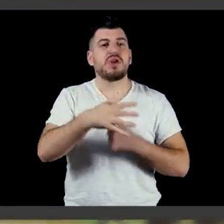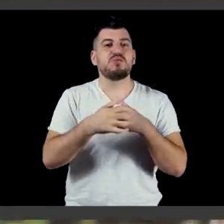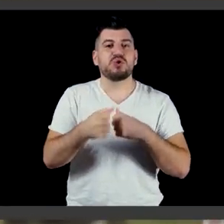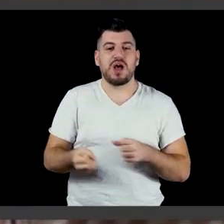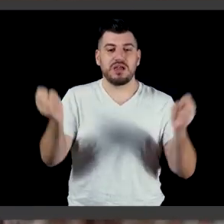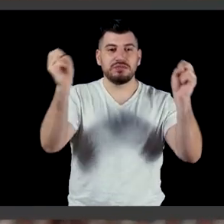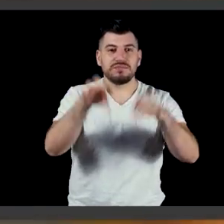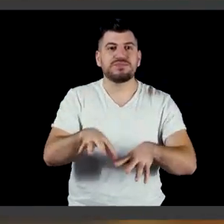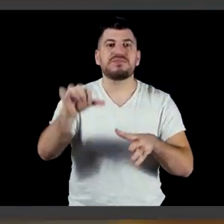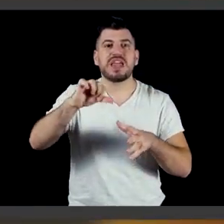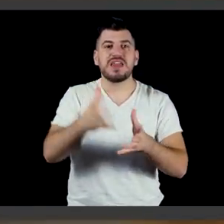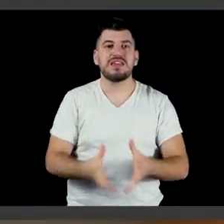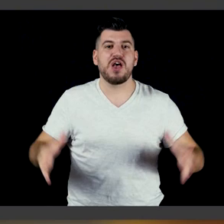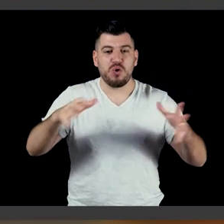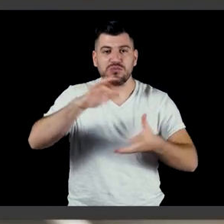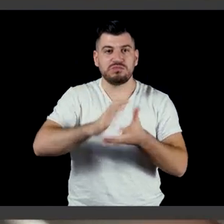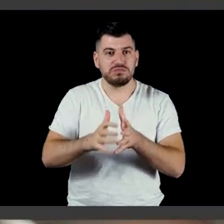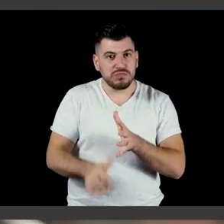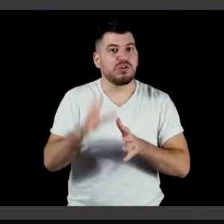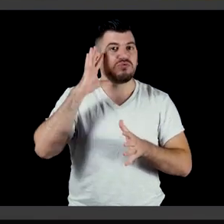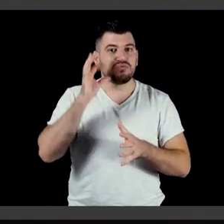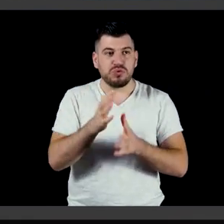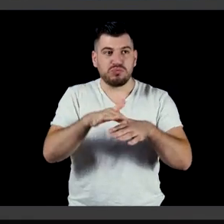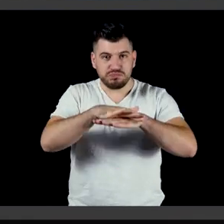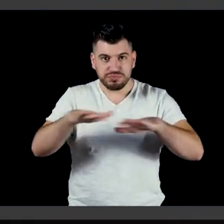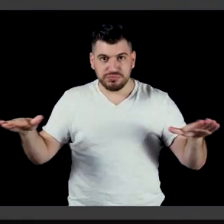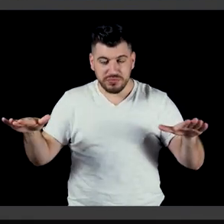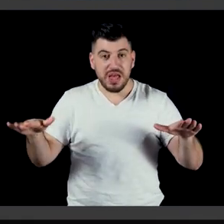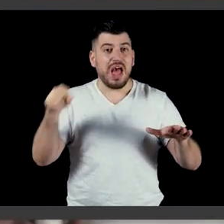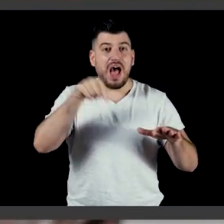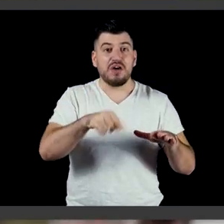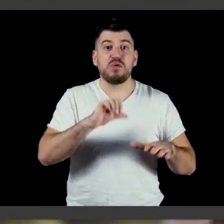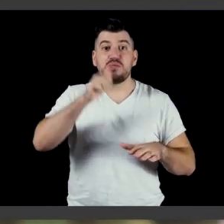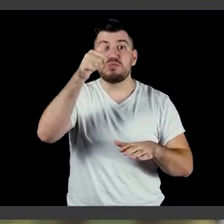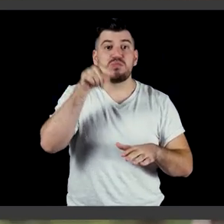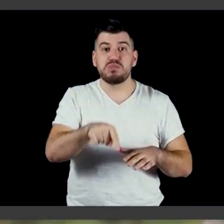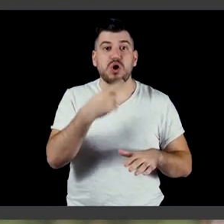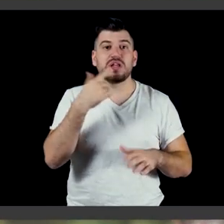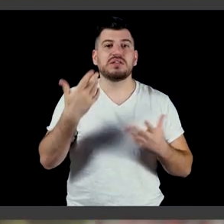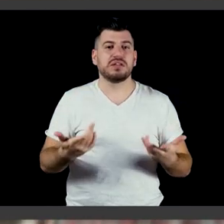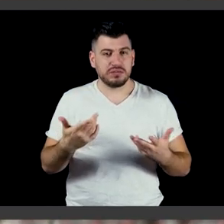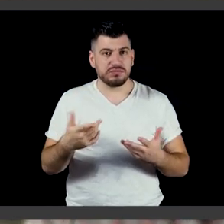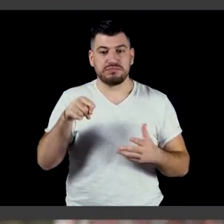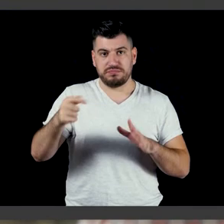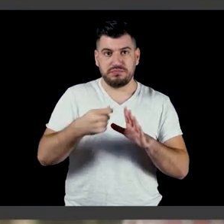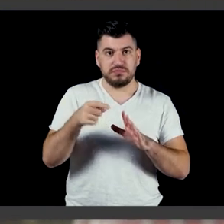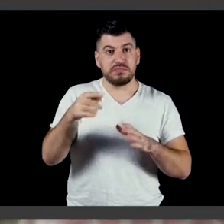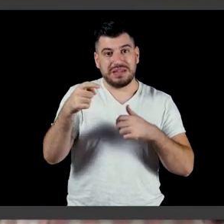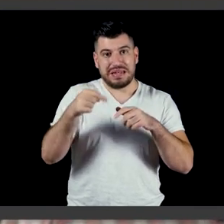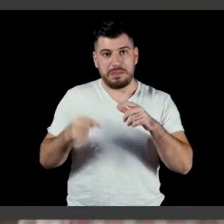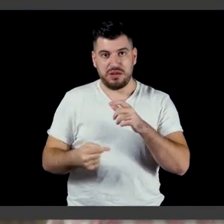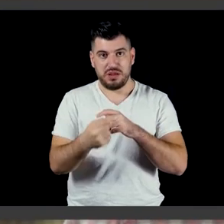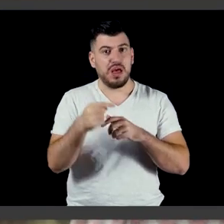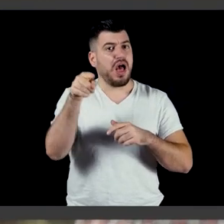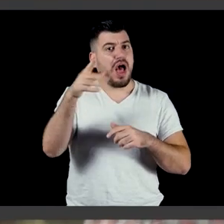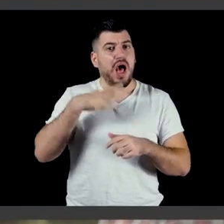νερό. Τα βάζουμε μέσα σε νερό αρκετό για να τα καλύπτει, αφού πρώτα τα τρυπήσουμε λίγο άμα θέλουμε με ένα πιρούνι, δεν είναι απαραίτητο, άμα θέλουμε να τρυπάμε.